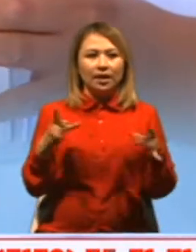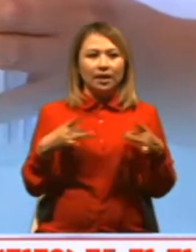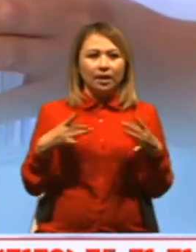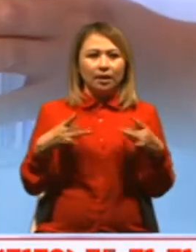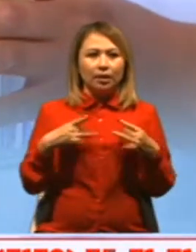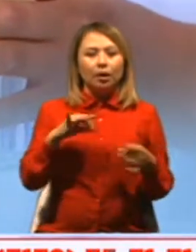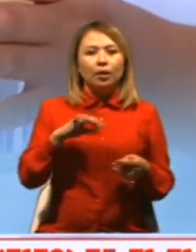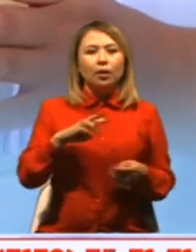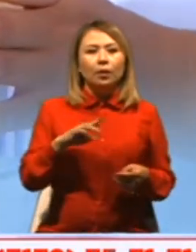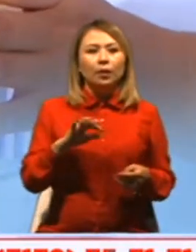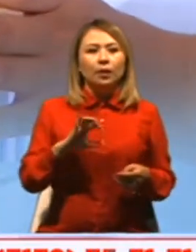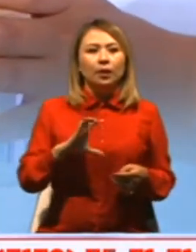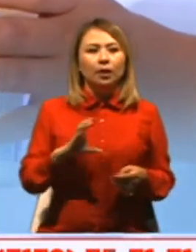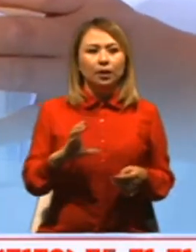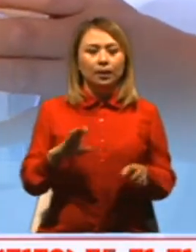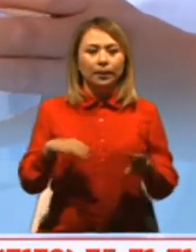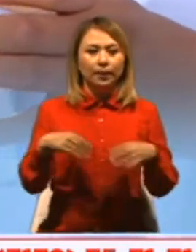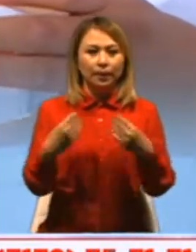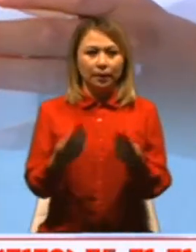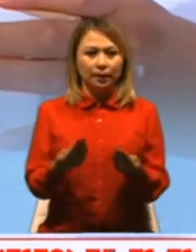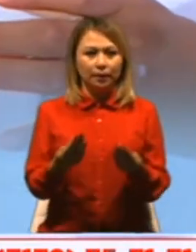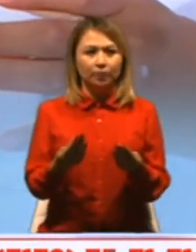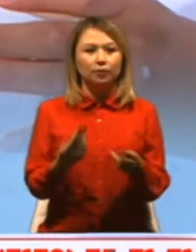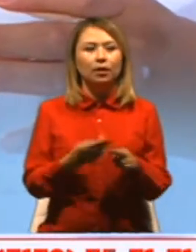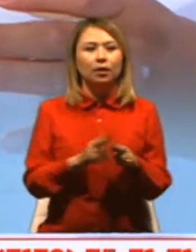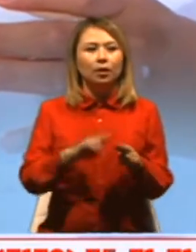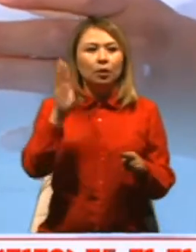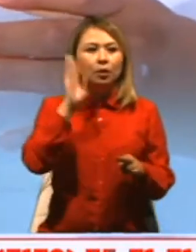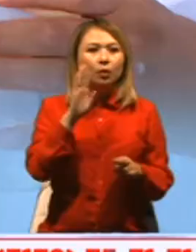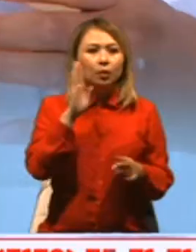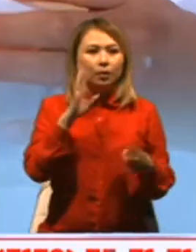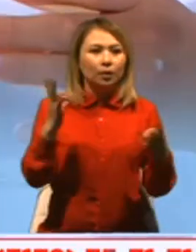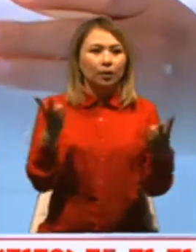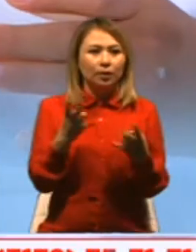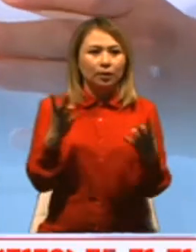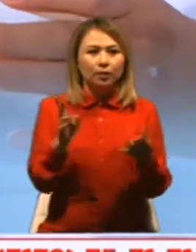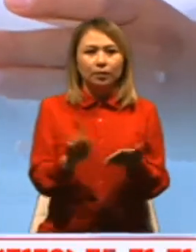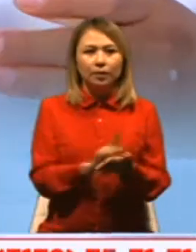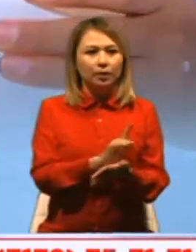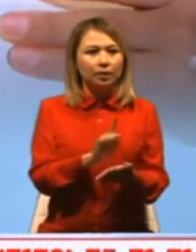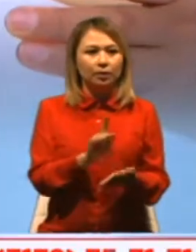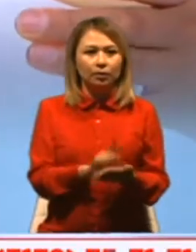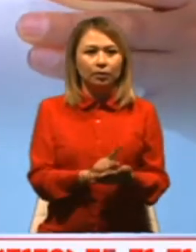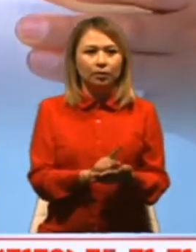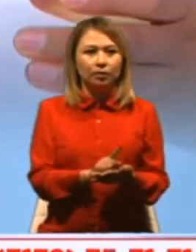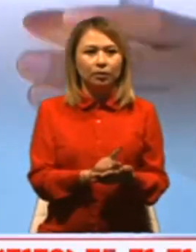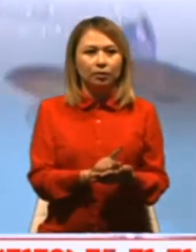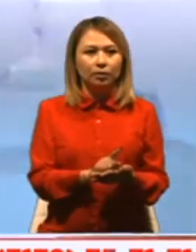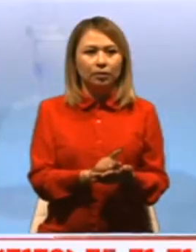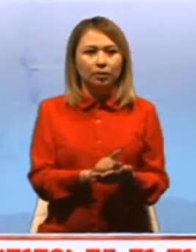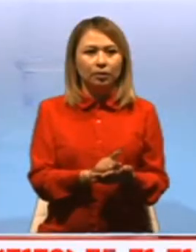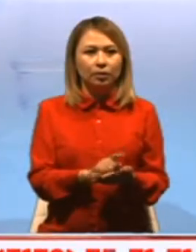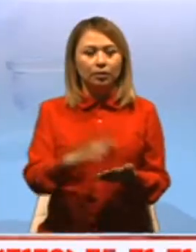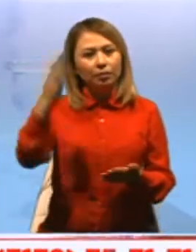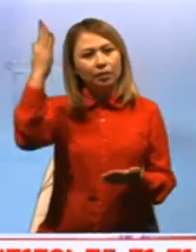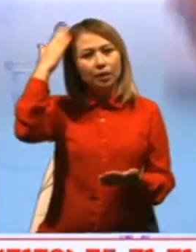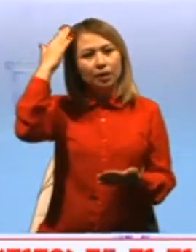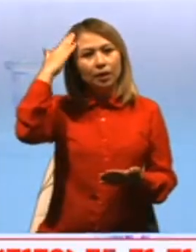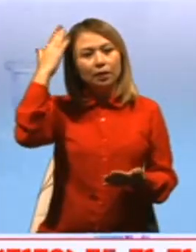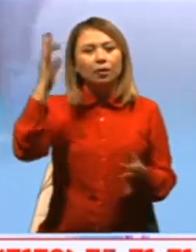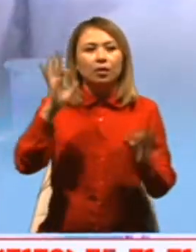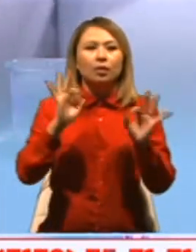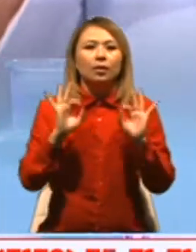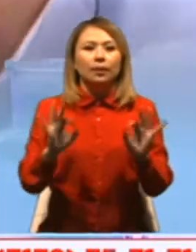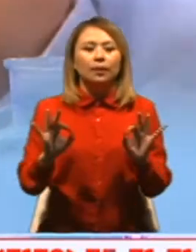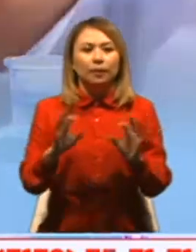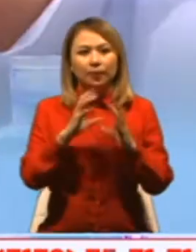импульстарды бірге беретін нейромедиаторлардың арасында да су көріп қажет болып табылады. Оған да су қажет. Міндетті түрде. Және одан кейін барып мидың консистенциясын дұрыс